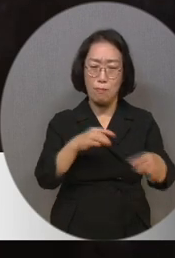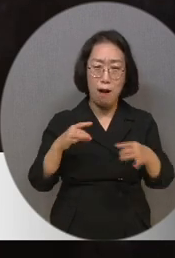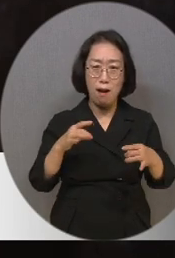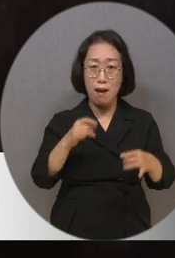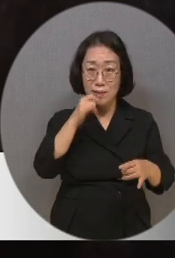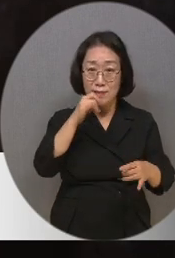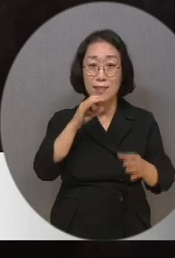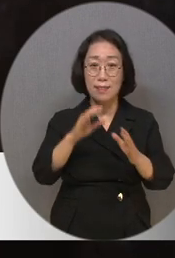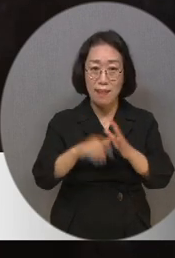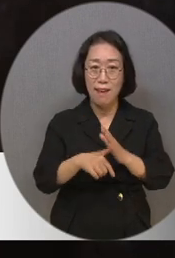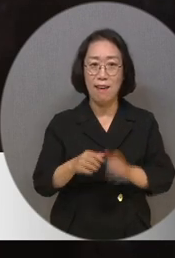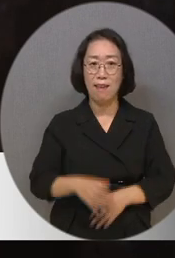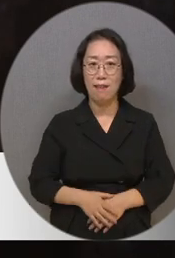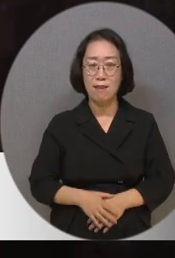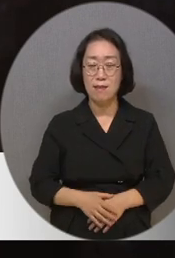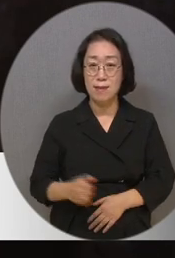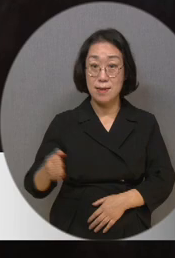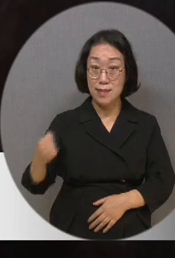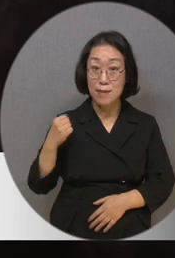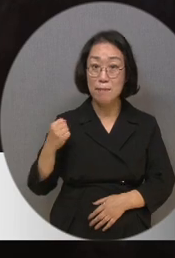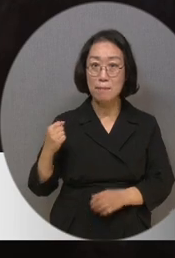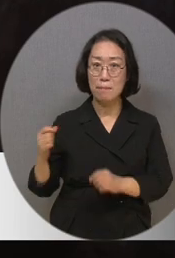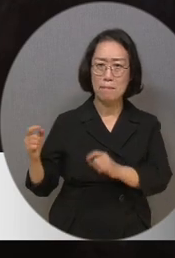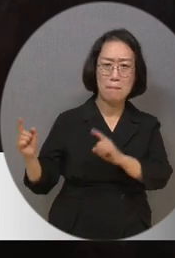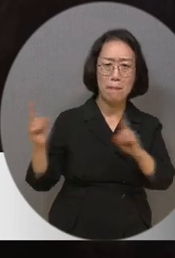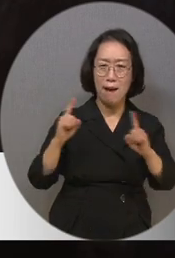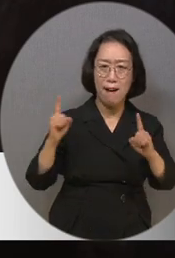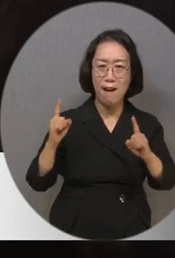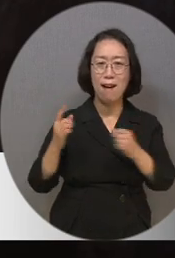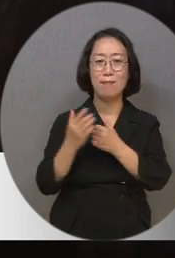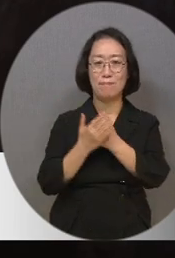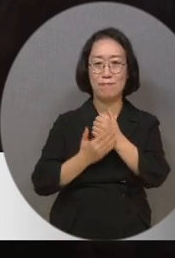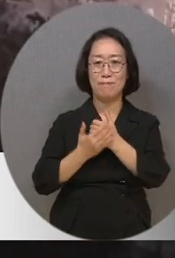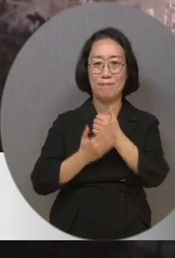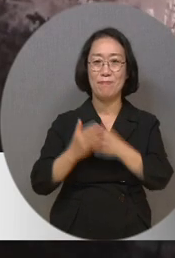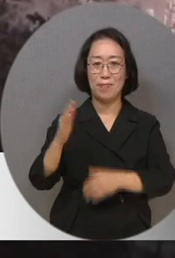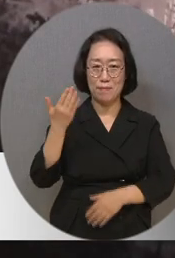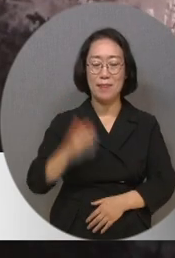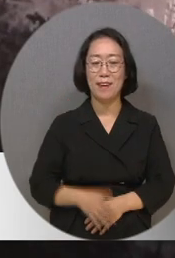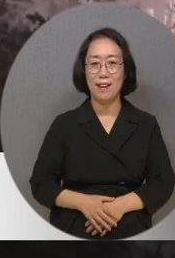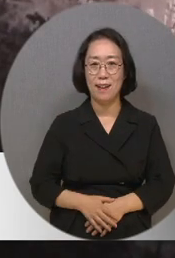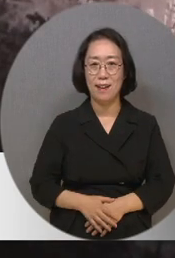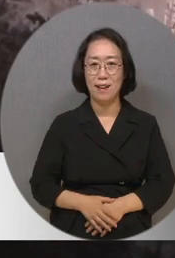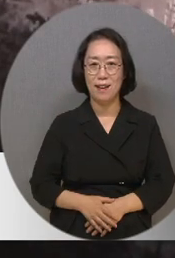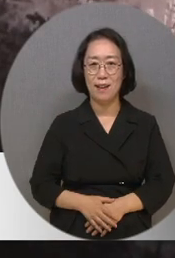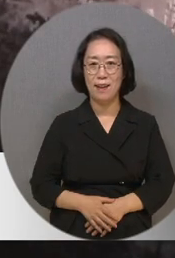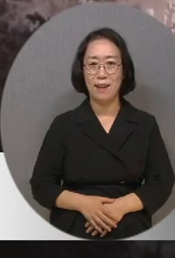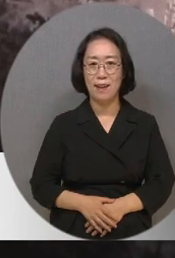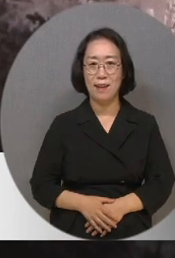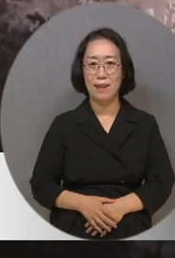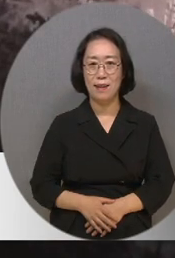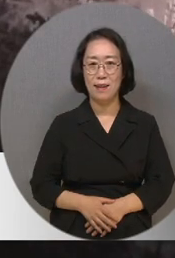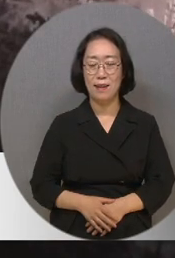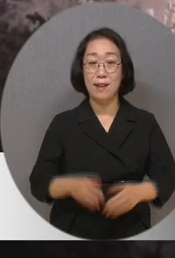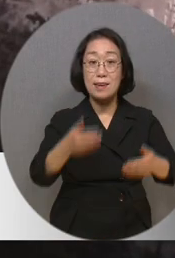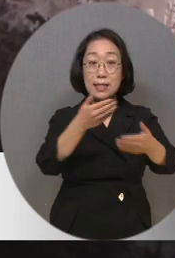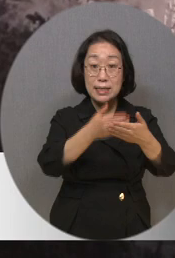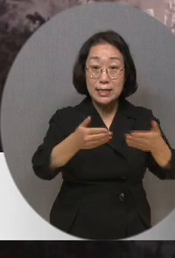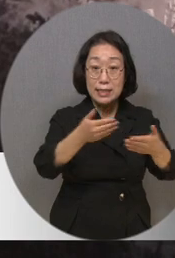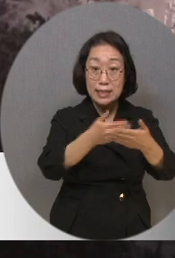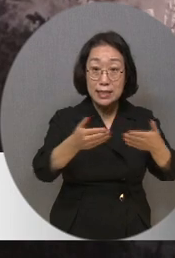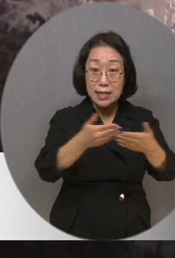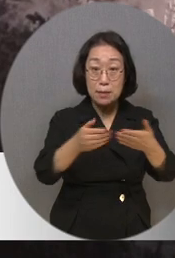아주 큰 에너지가 솟구치기도 합니다. 그림은